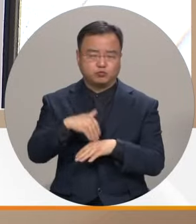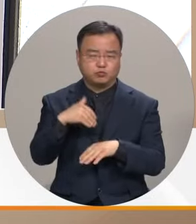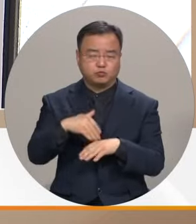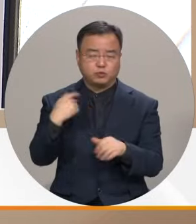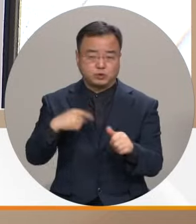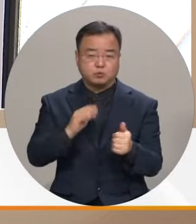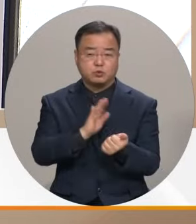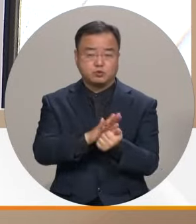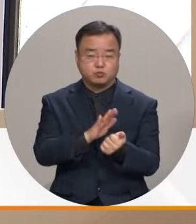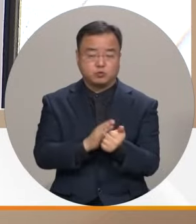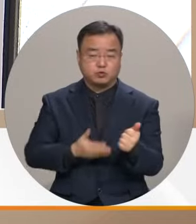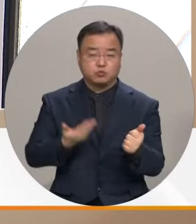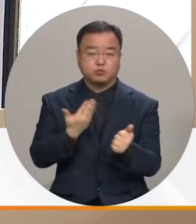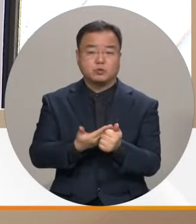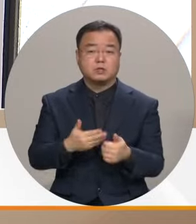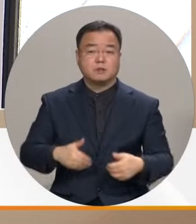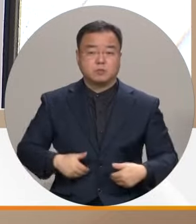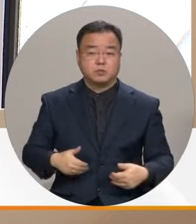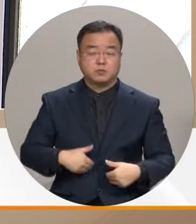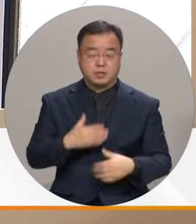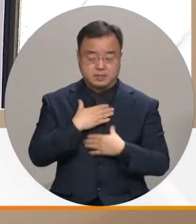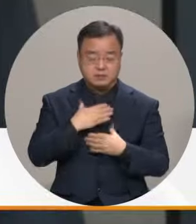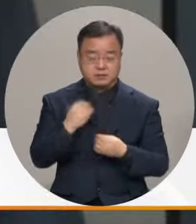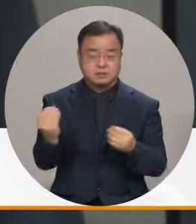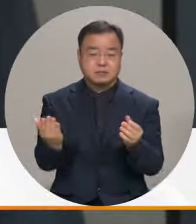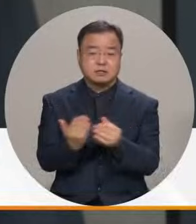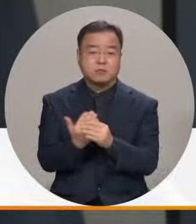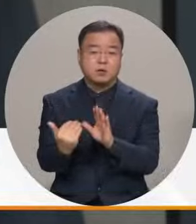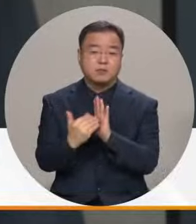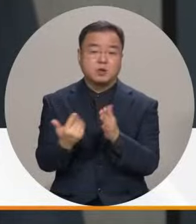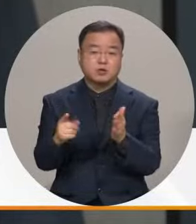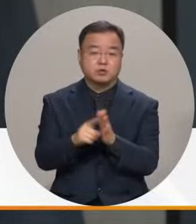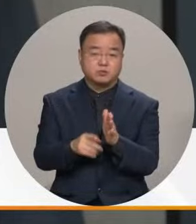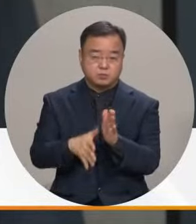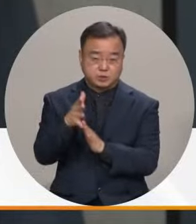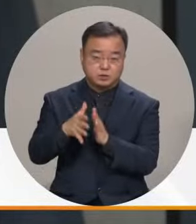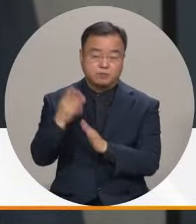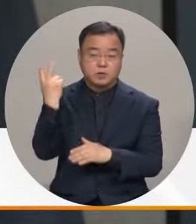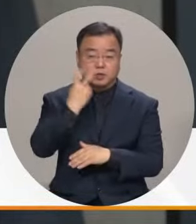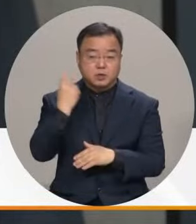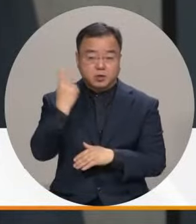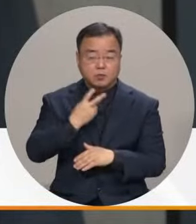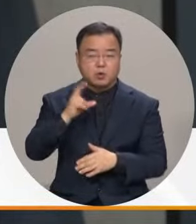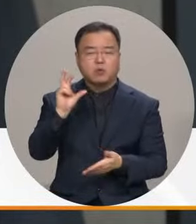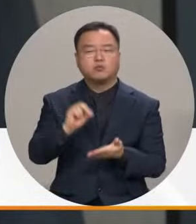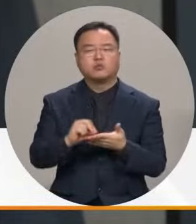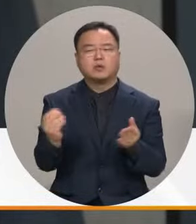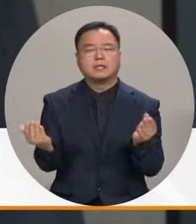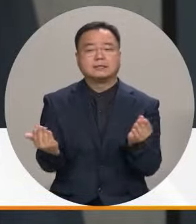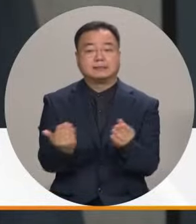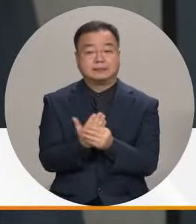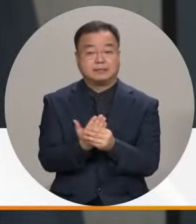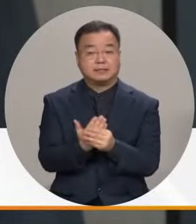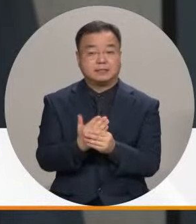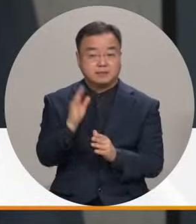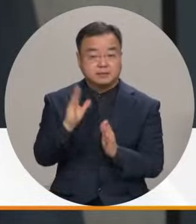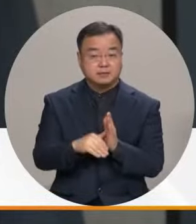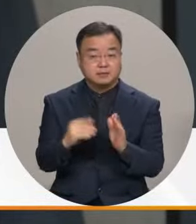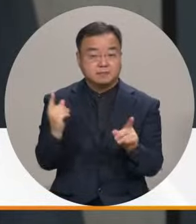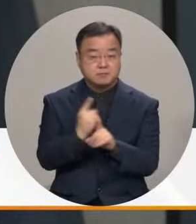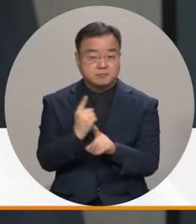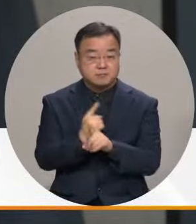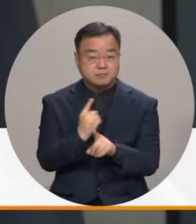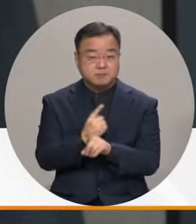생각하고요 안전 사고 예방을 위해서 시설 점검이 정기적으로 이루어지고 문제가 발 발생했을 때 개선되도록